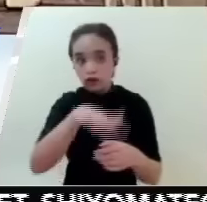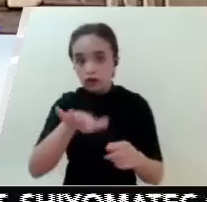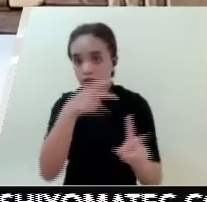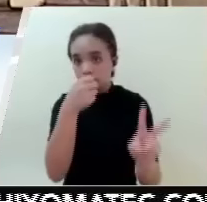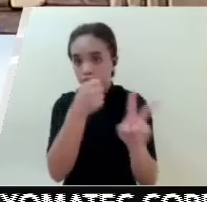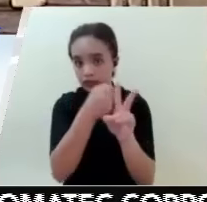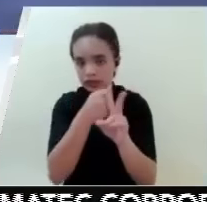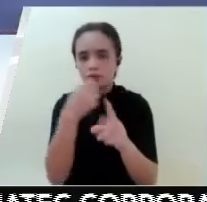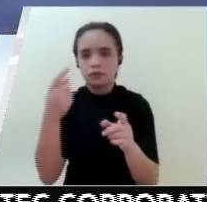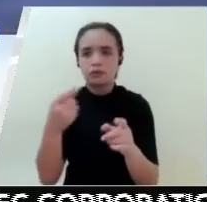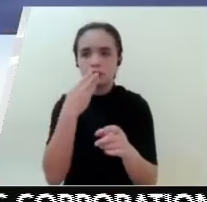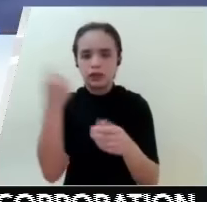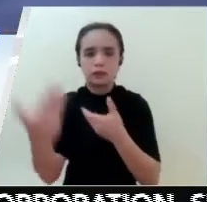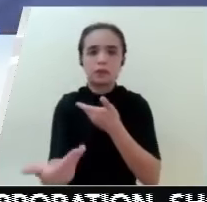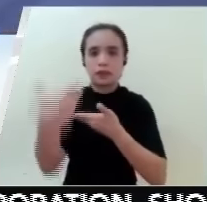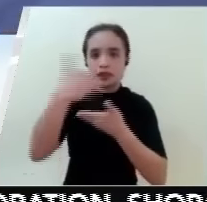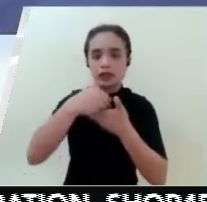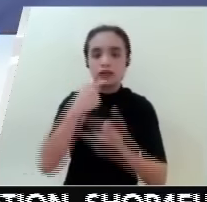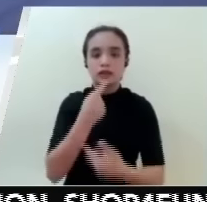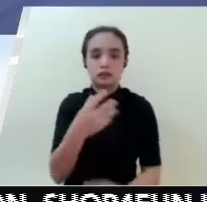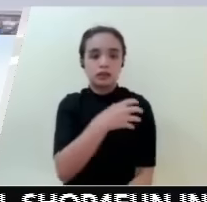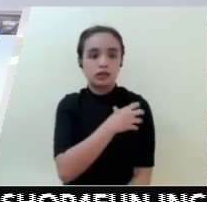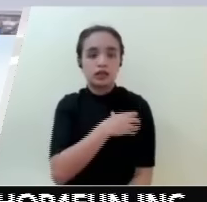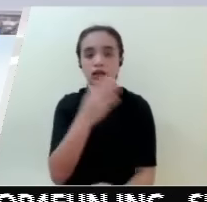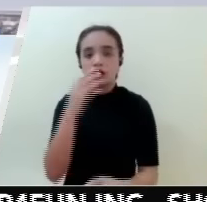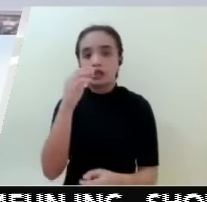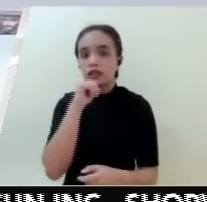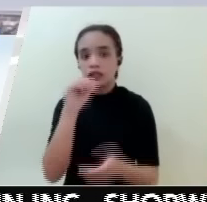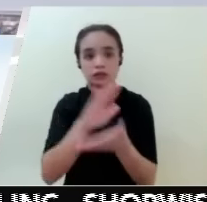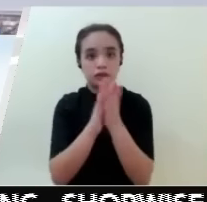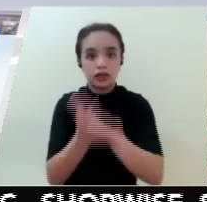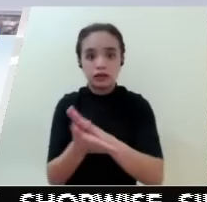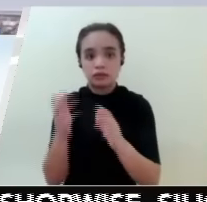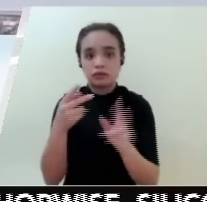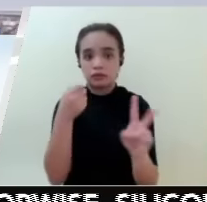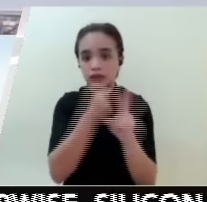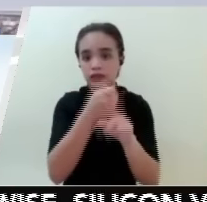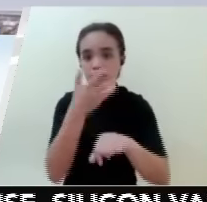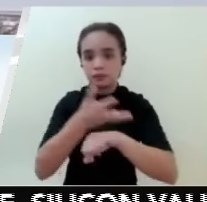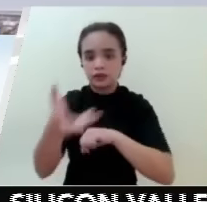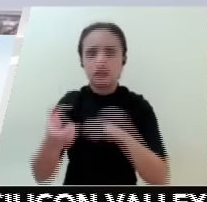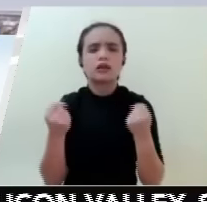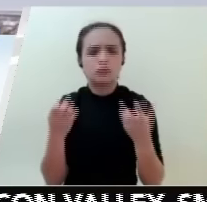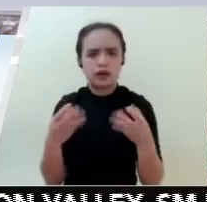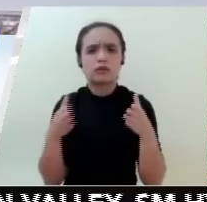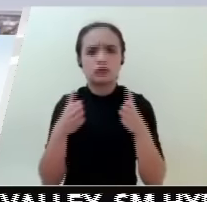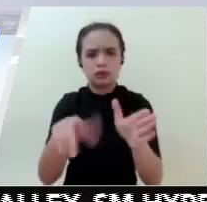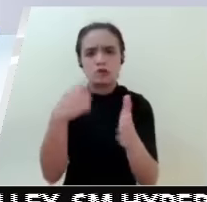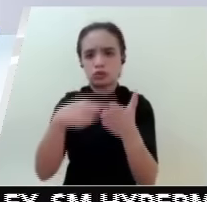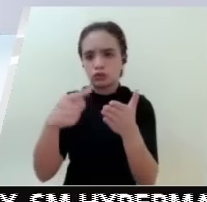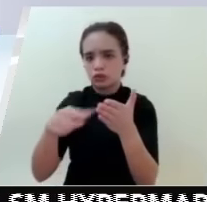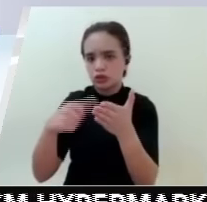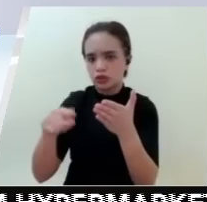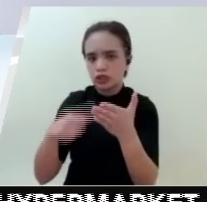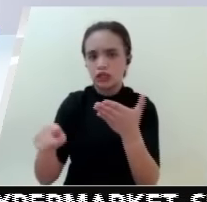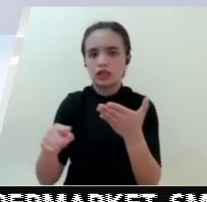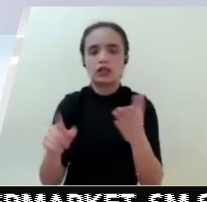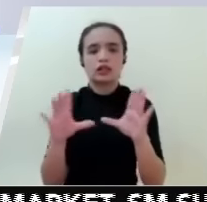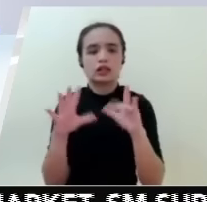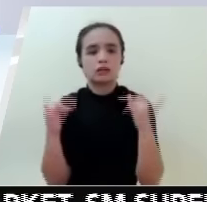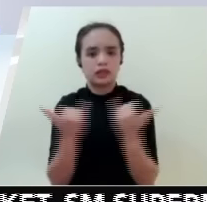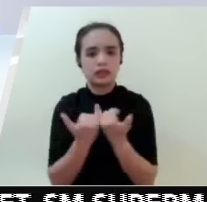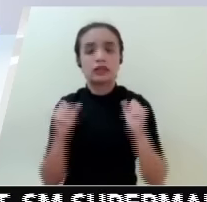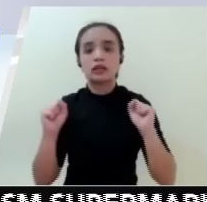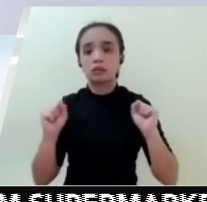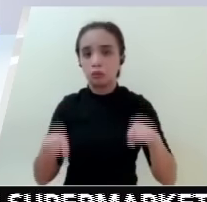ng NCRPO para di mabiktima ng ganitong scam. Marami namang way to verify if he mentioned a certain company. Pwede mo rin i-check sa